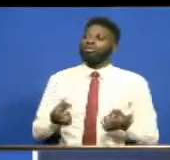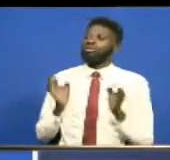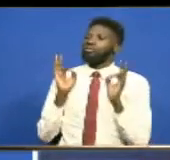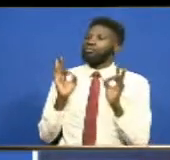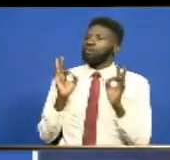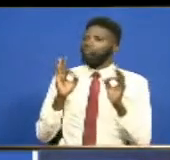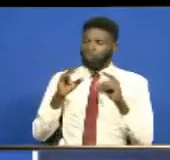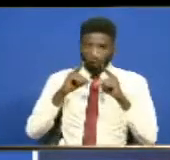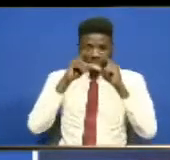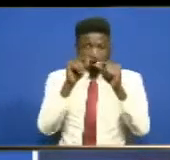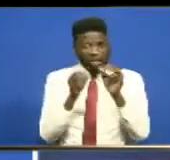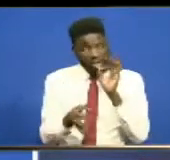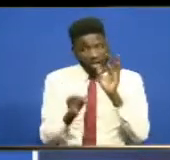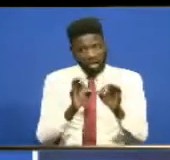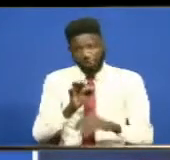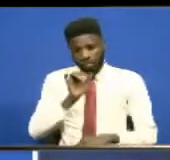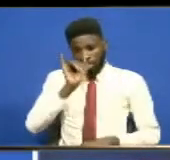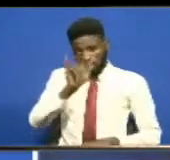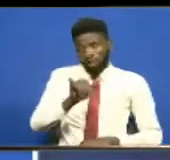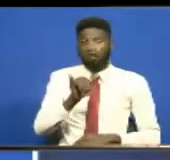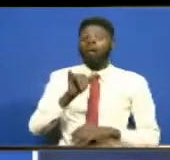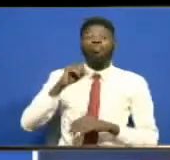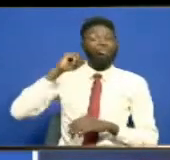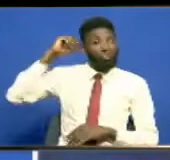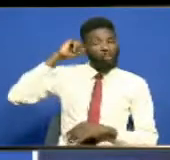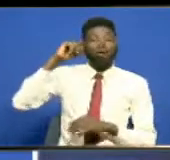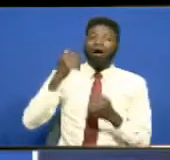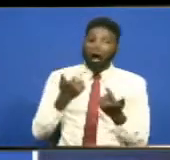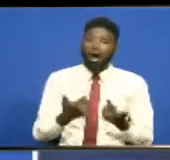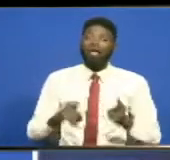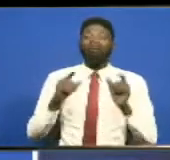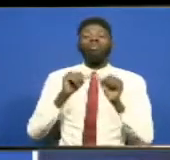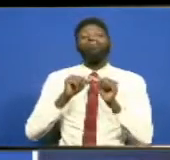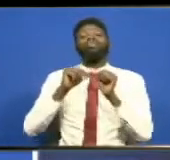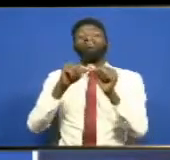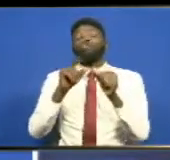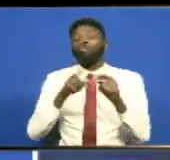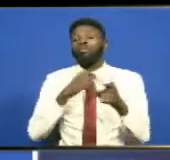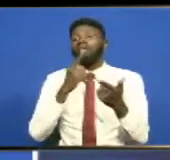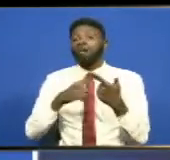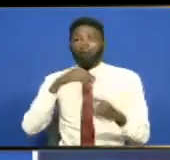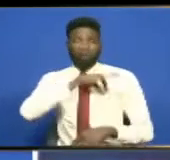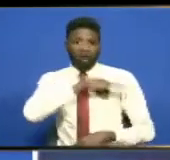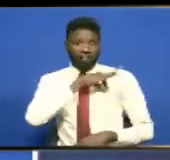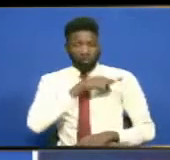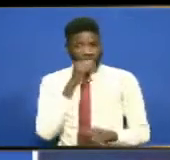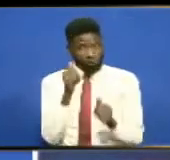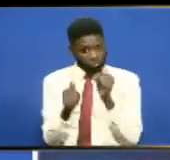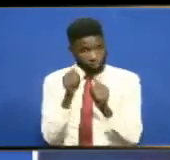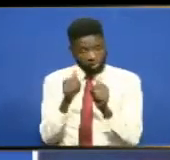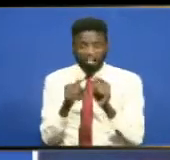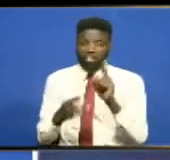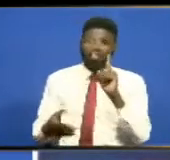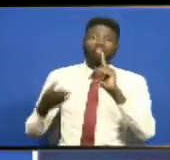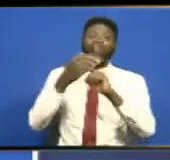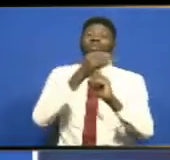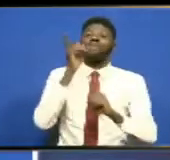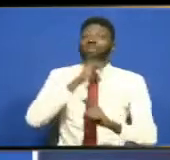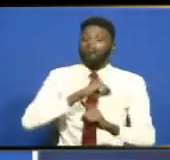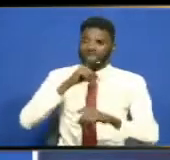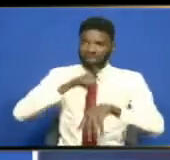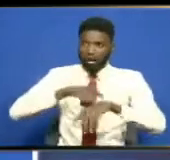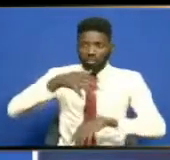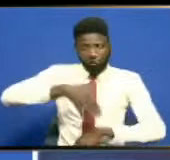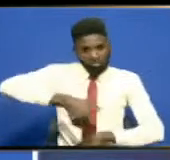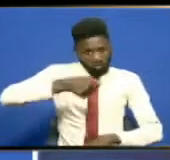siasa hizo zitaruhusiwa kuendelea basi yale mapato ambayo yameonekana kufuatia salamu zake za handshake na